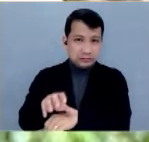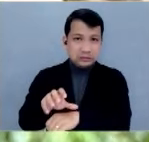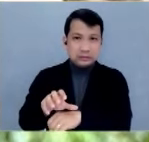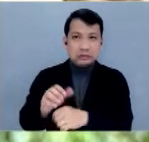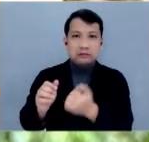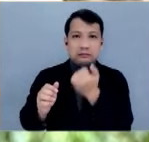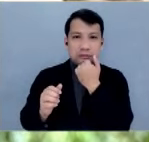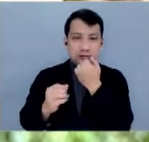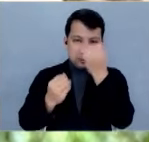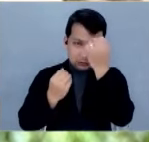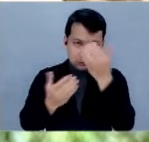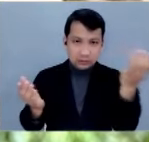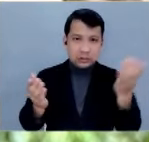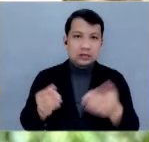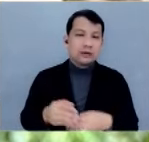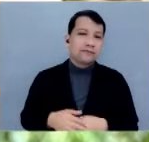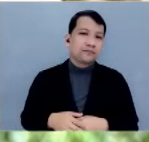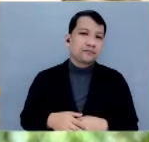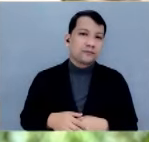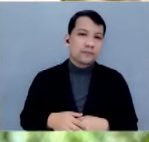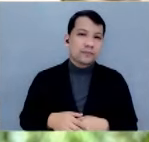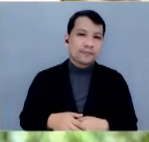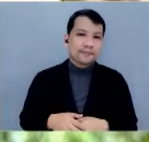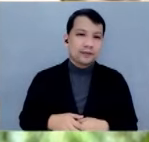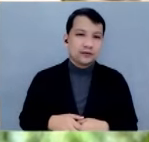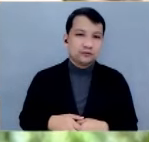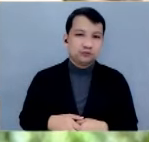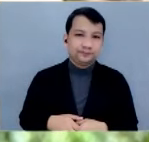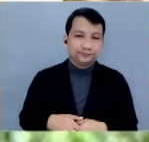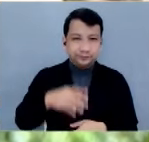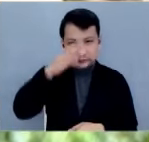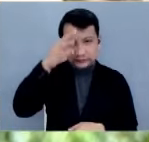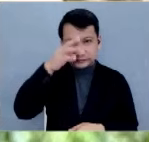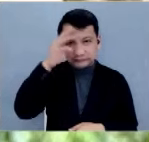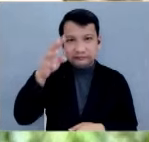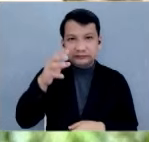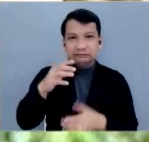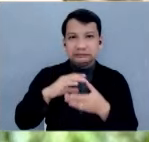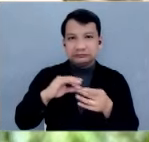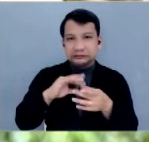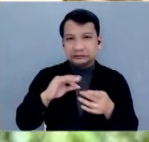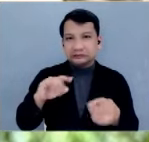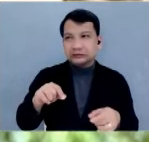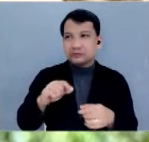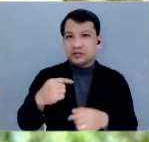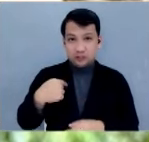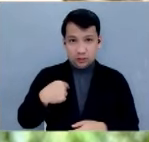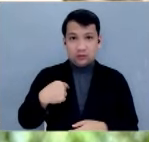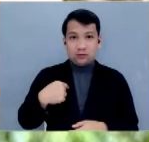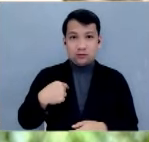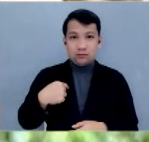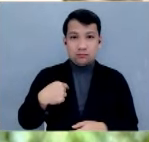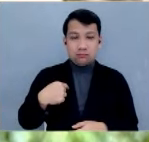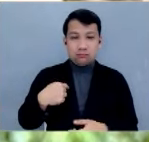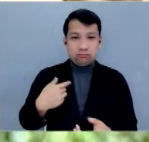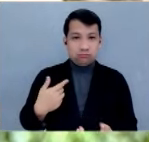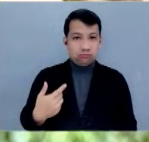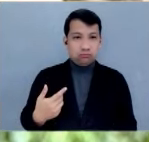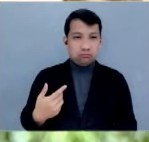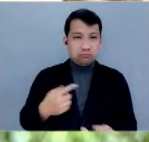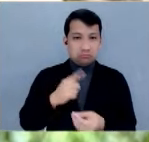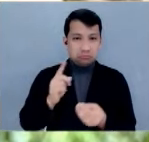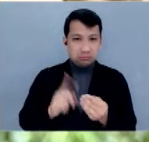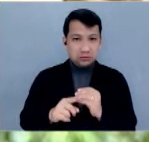misinformation, disinformation, mga fictional stories na tayo pa daw yung